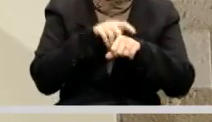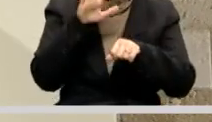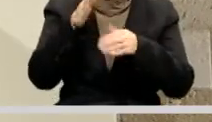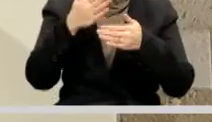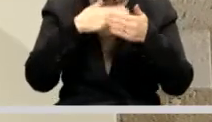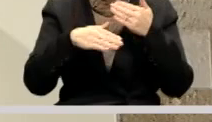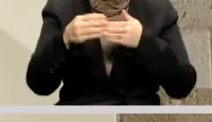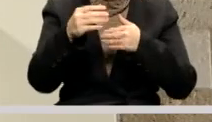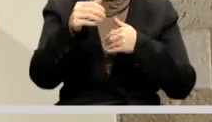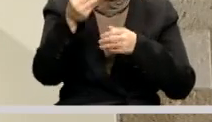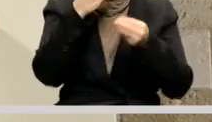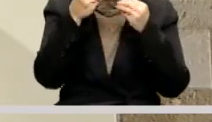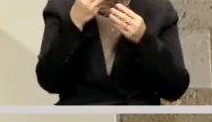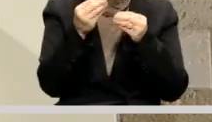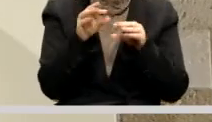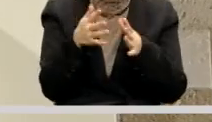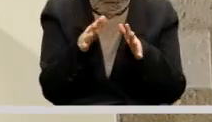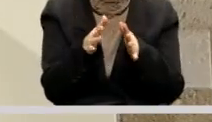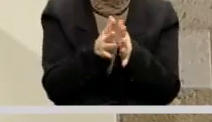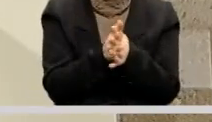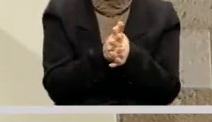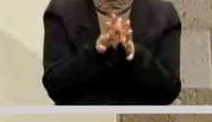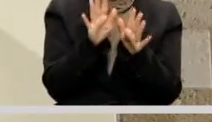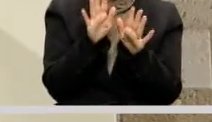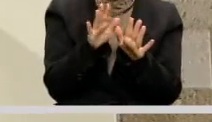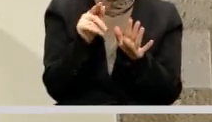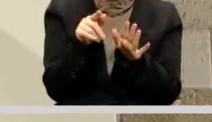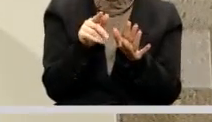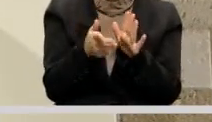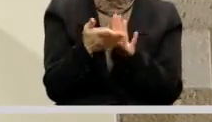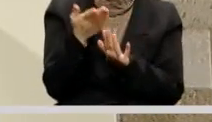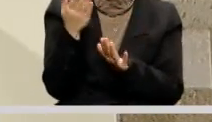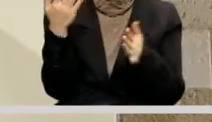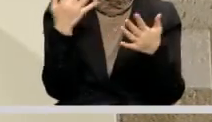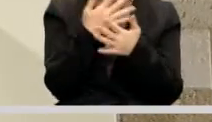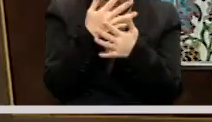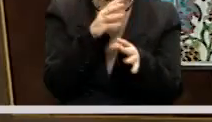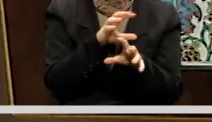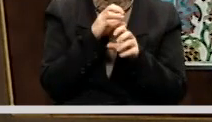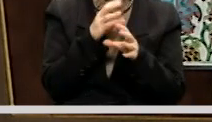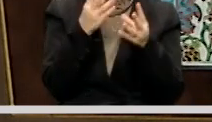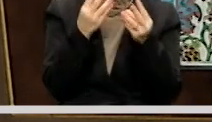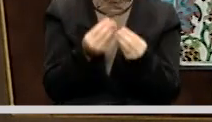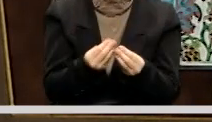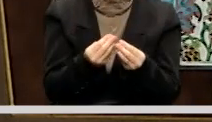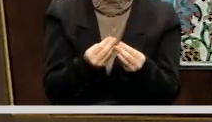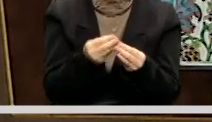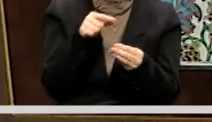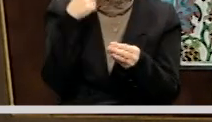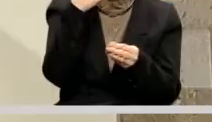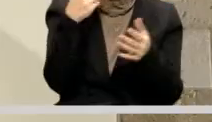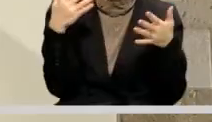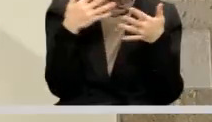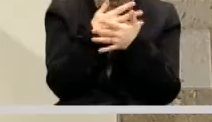yine onun da porsiyonu, gramı, büyüklüğü fazlaysa tabii ki akşam saatine de etki edecektir. Yine etkileyecek. Aynen. O yüzden